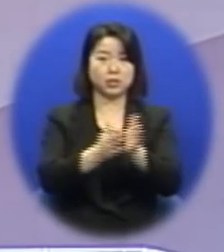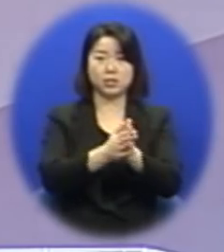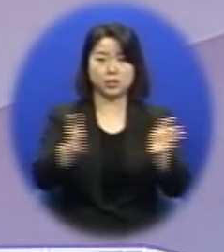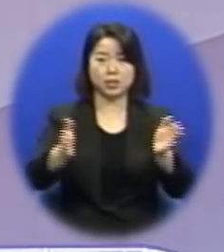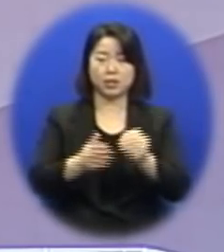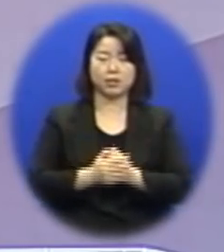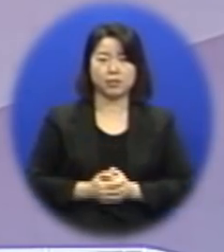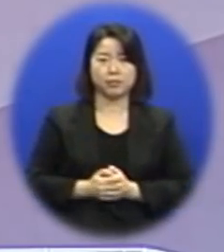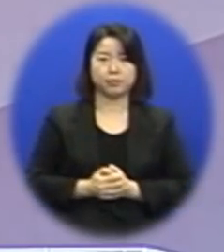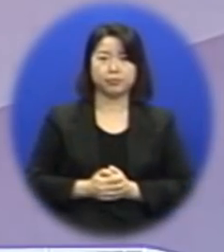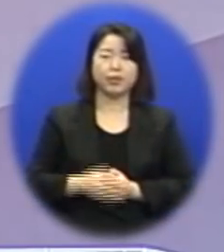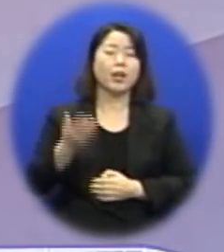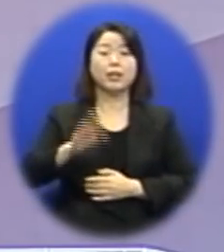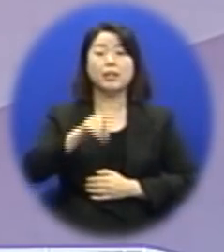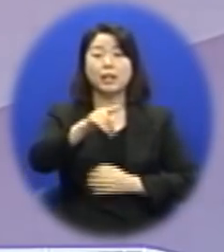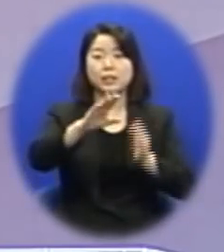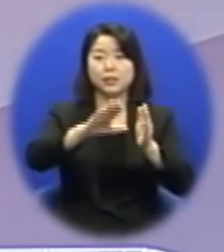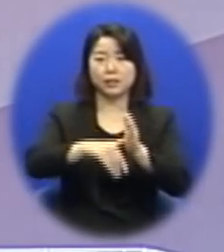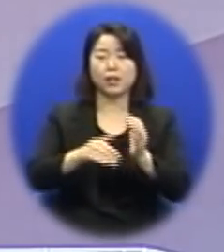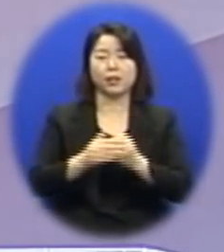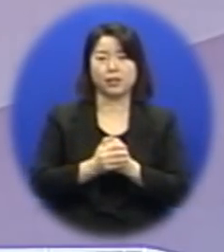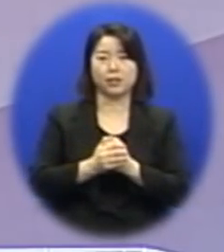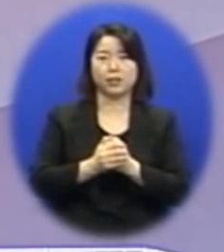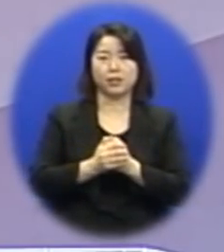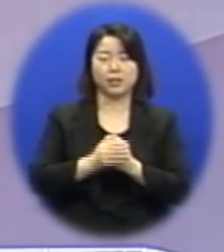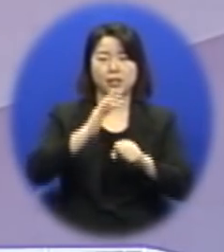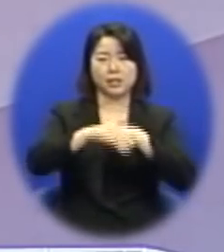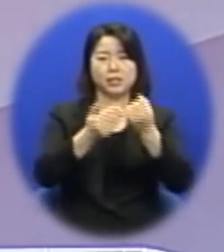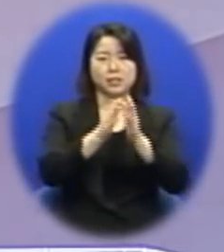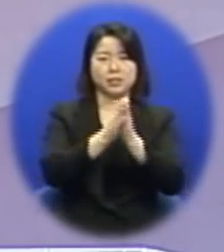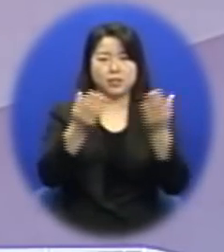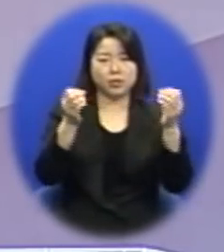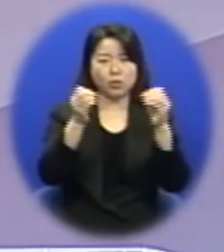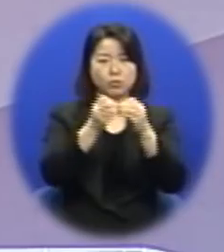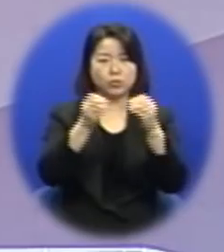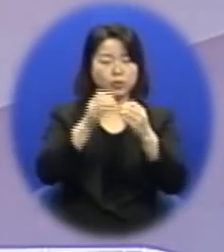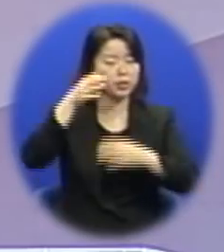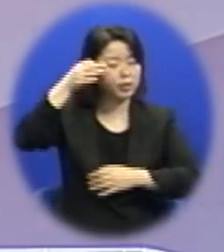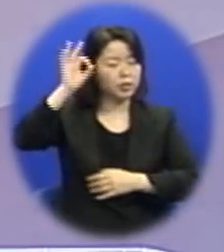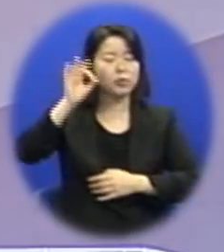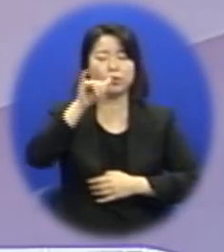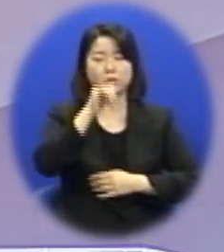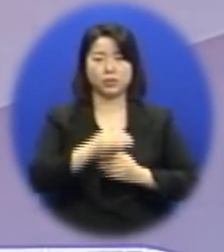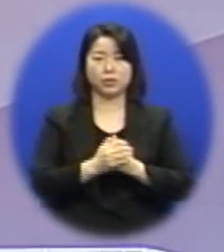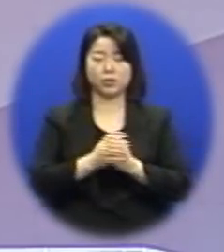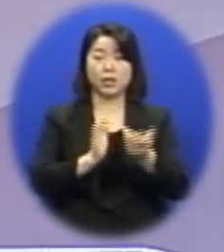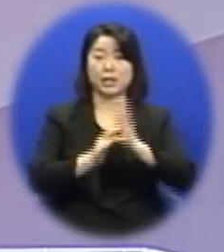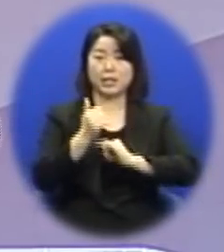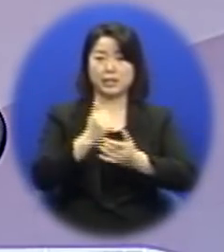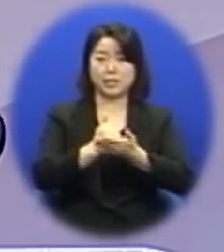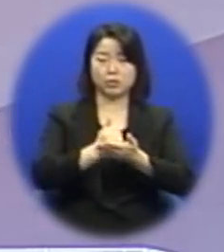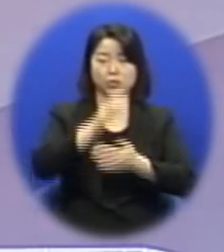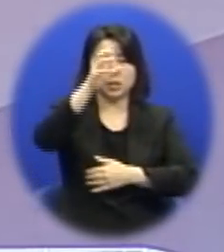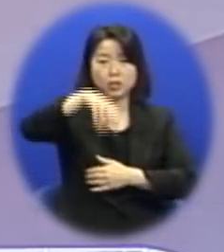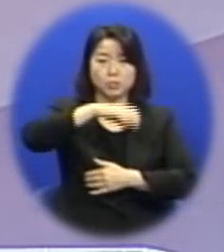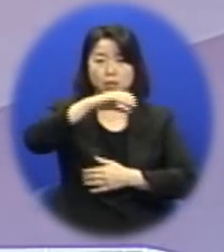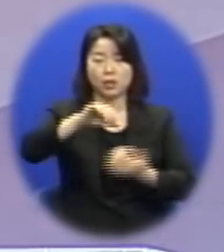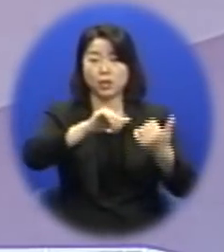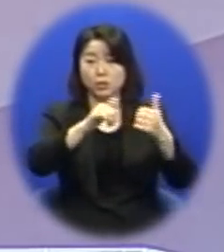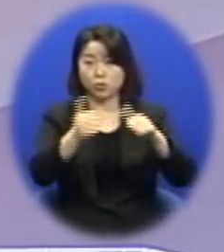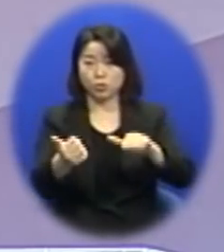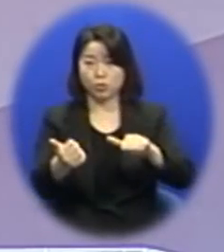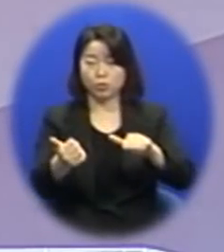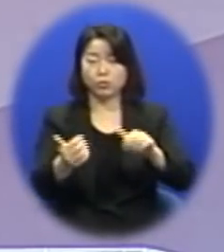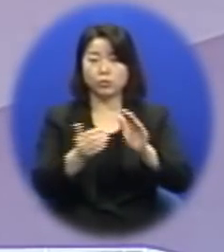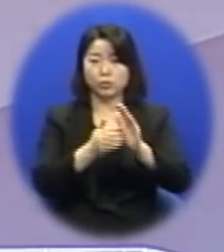하더래요 근데 그때 절 떠올라요 예수님이 십자가에 죽으시고